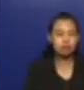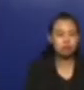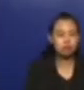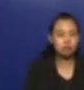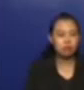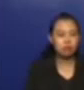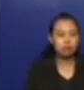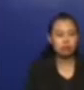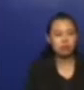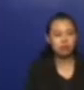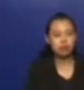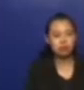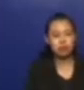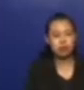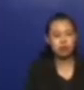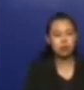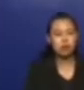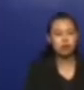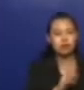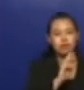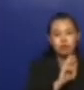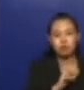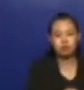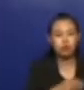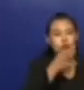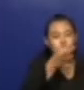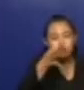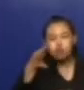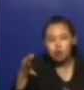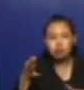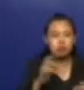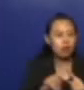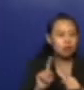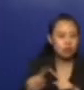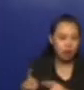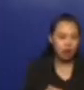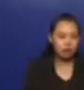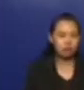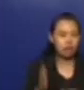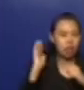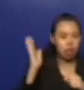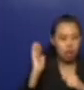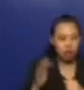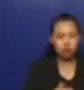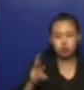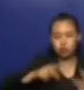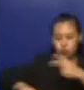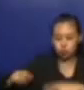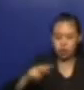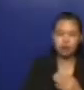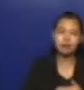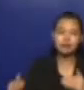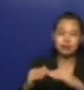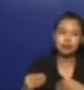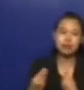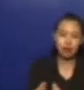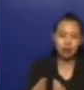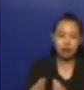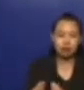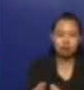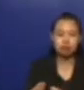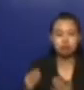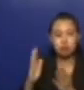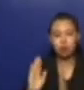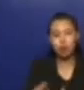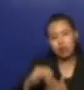รื่องหรือดูแลน้องๆที่อยู่ข้างนอกในเรื่องสิทธิเสรีภาพ